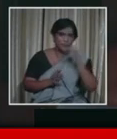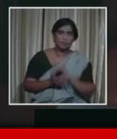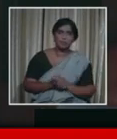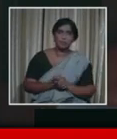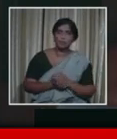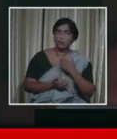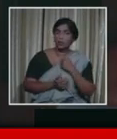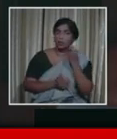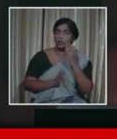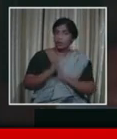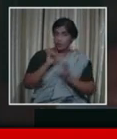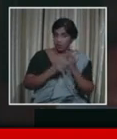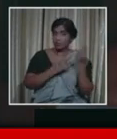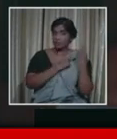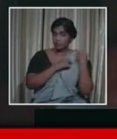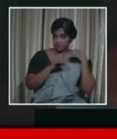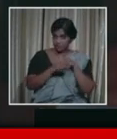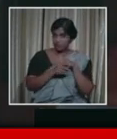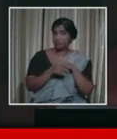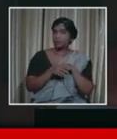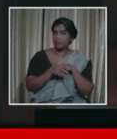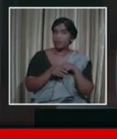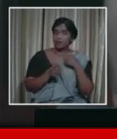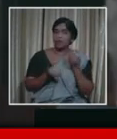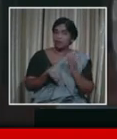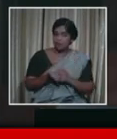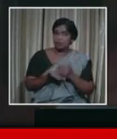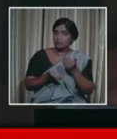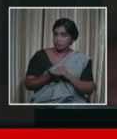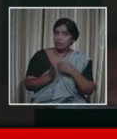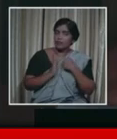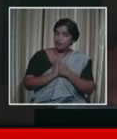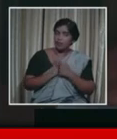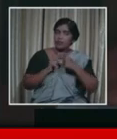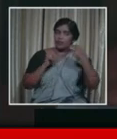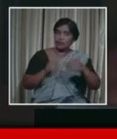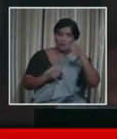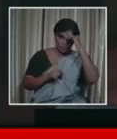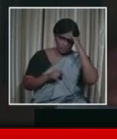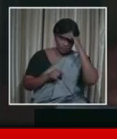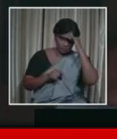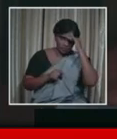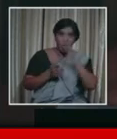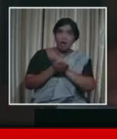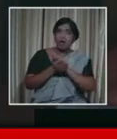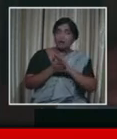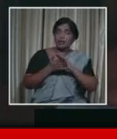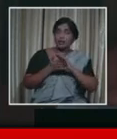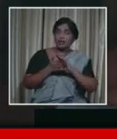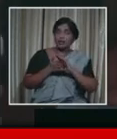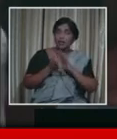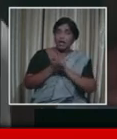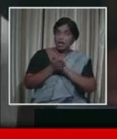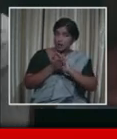මම මුදල් අමාත්‍ය ධූරය දරනකොට මම නැවතත් ගරු විපක්ෂ නායකතුමා සහ හර්ෂ ෆනෑන්ඩු